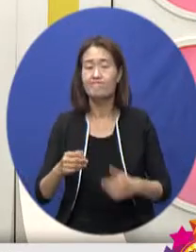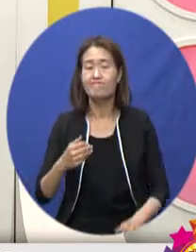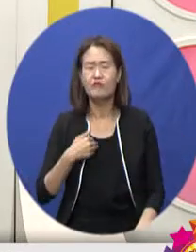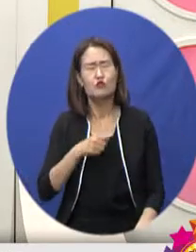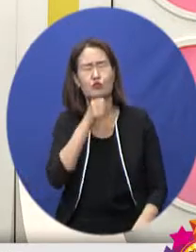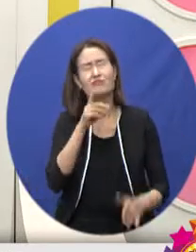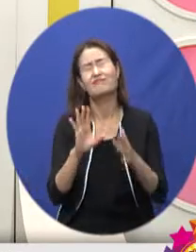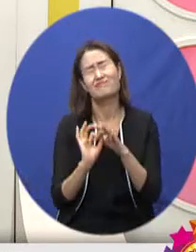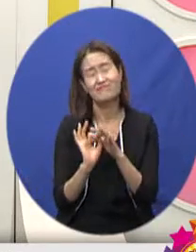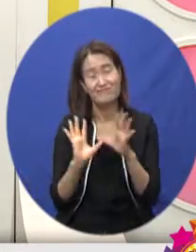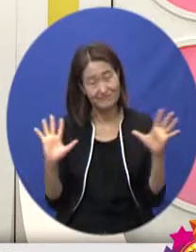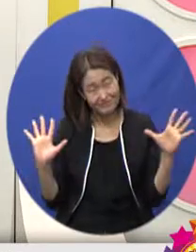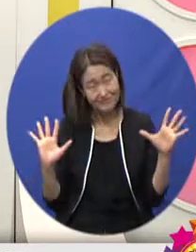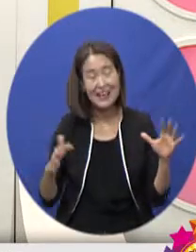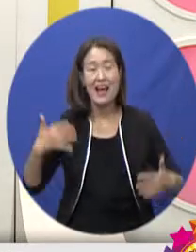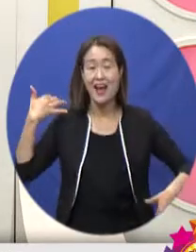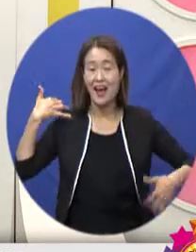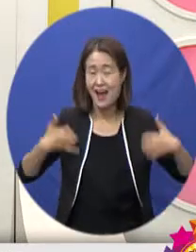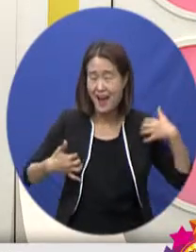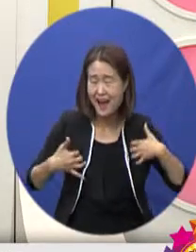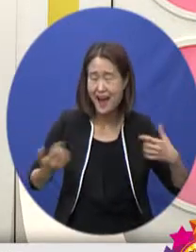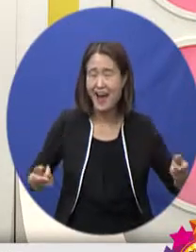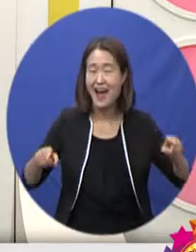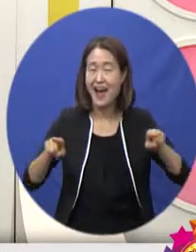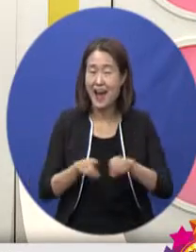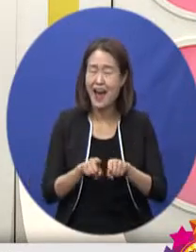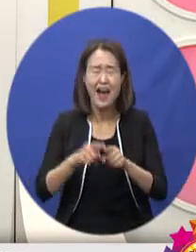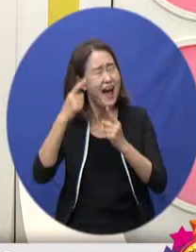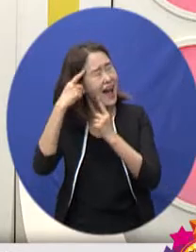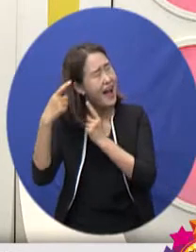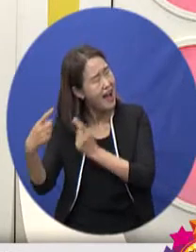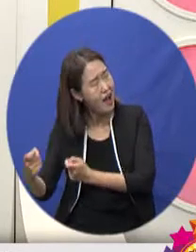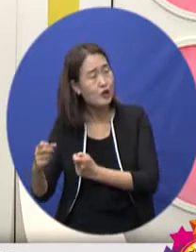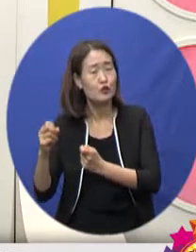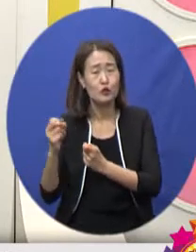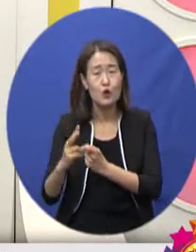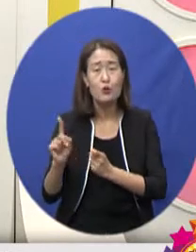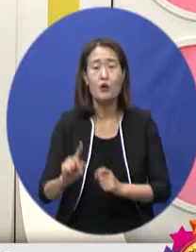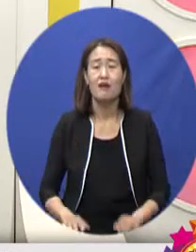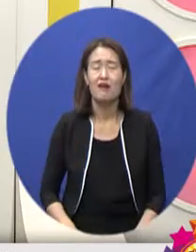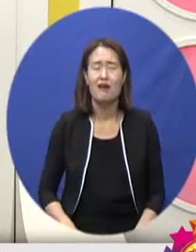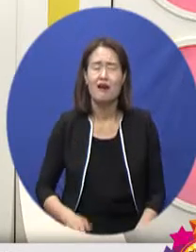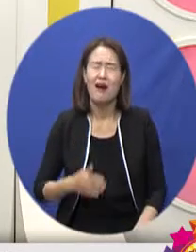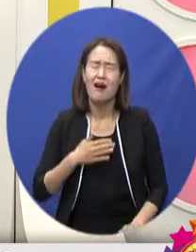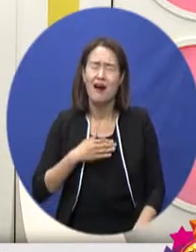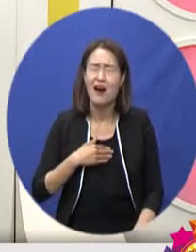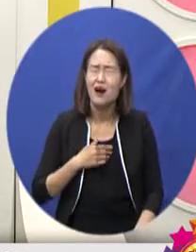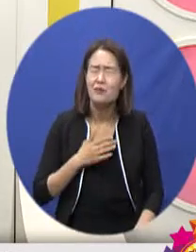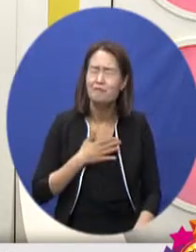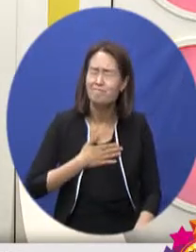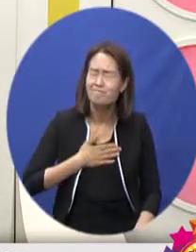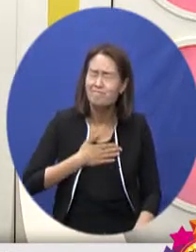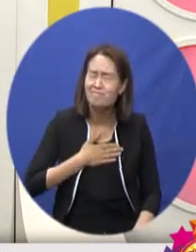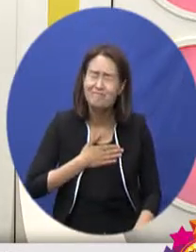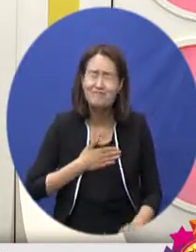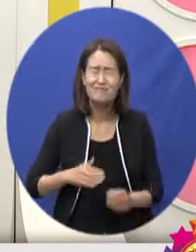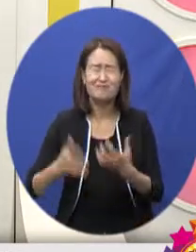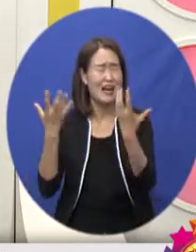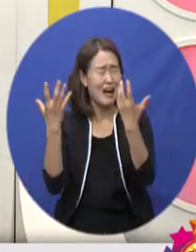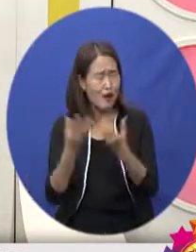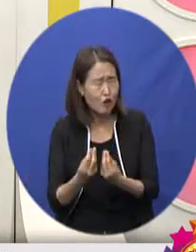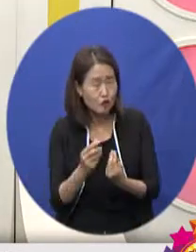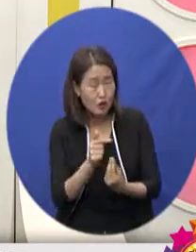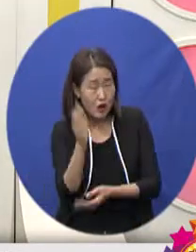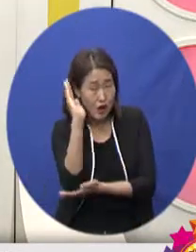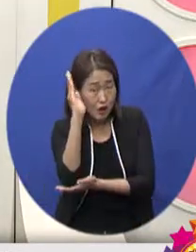점수에 상관없이 즐거운 그분들과 즐거운 추억이나 아니면은 또 애틋한 사연을 말씀해 주시면은